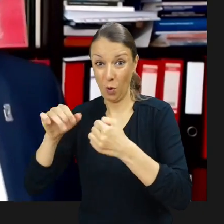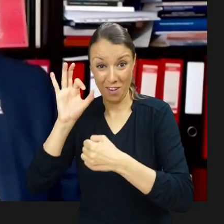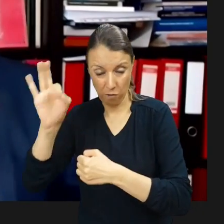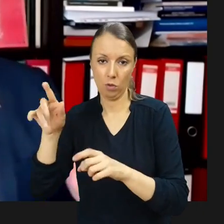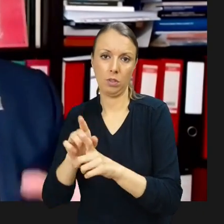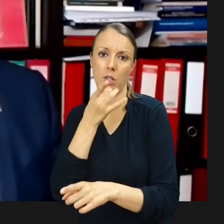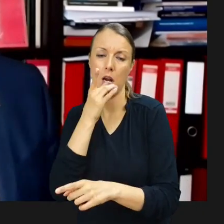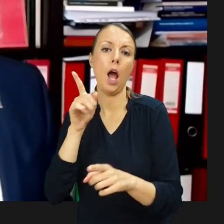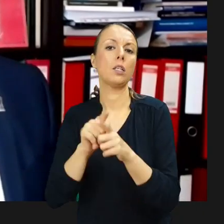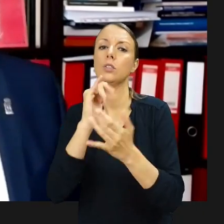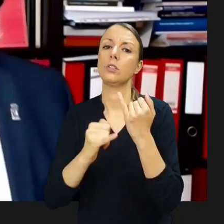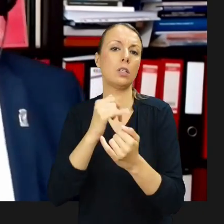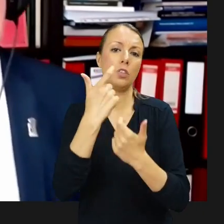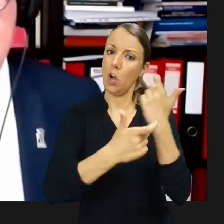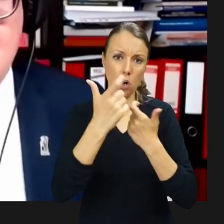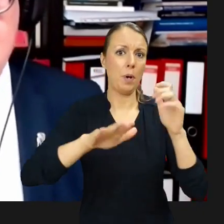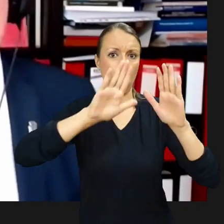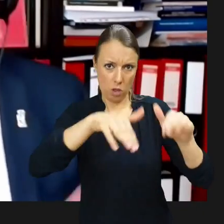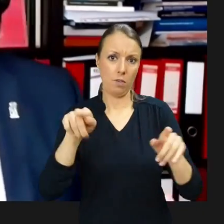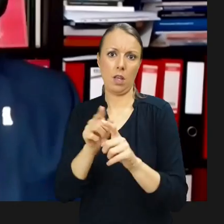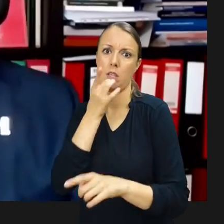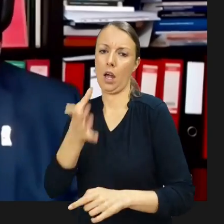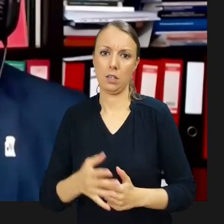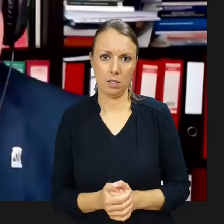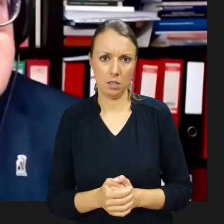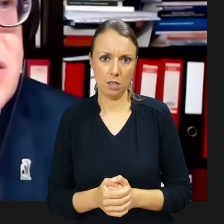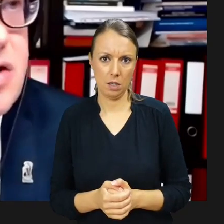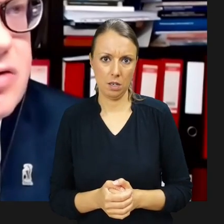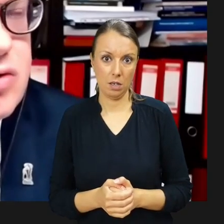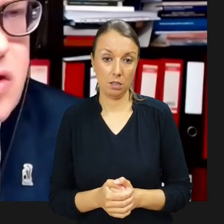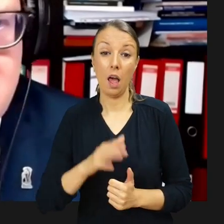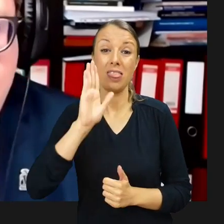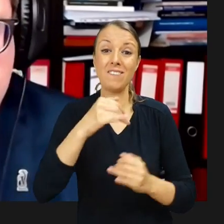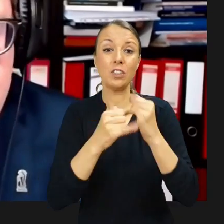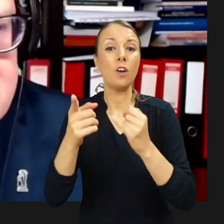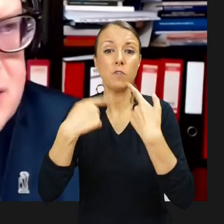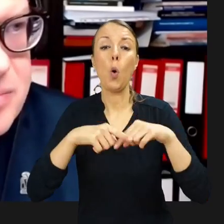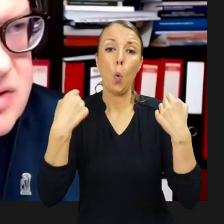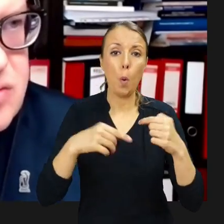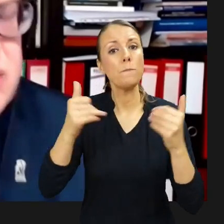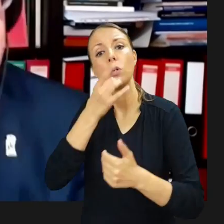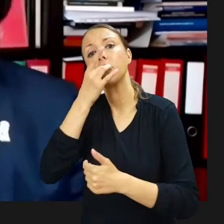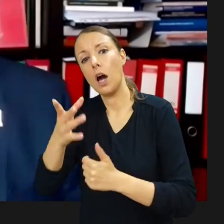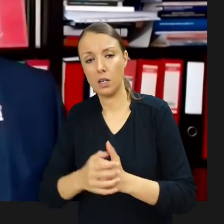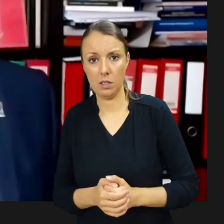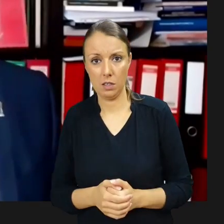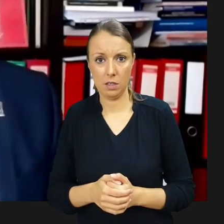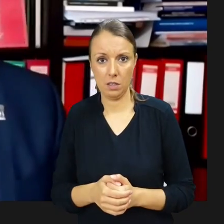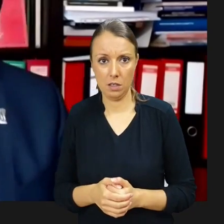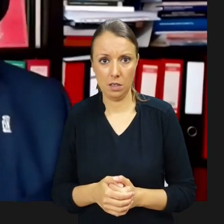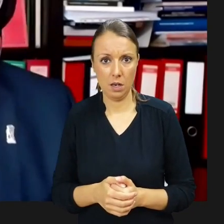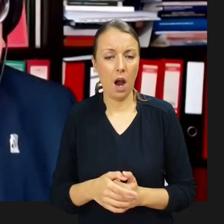zaniechanie. I to wtedy daje nam możliwość zaskarżenia takiej decyzji, a nie tylko uruchomienia tej procedury, która by